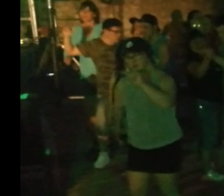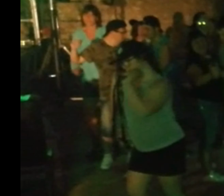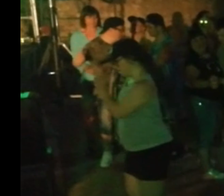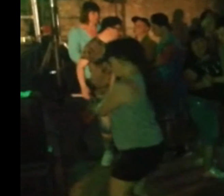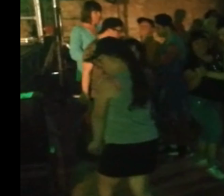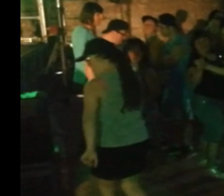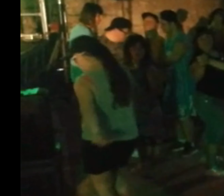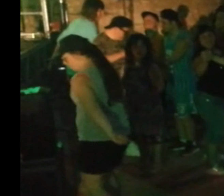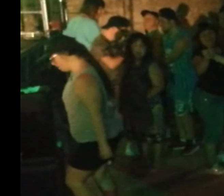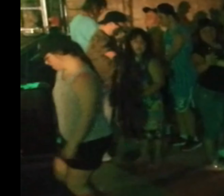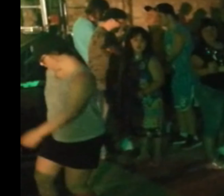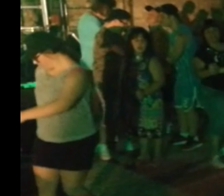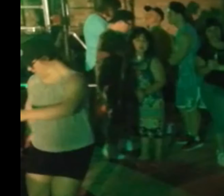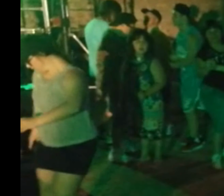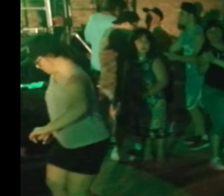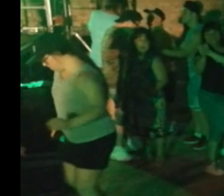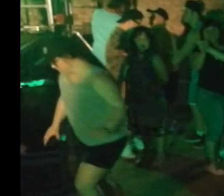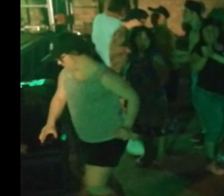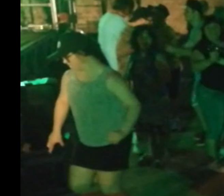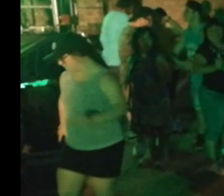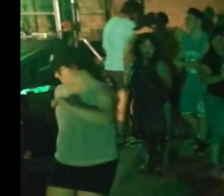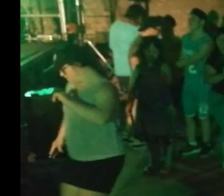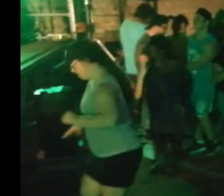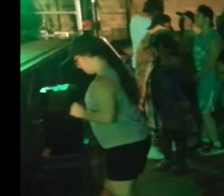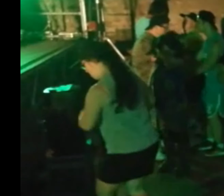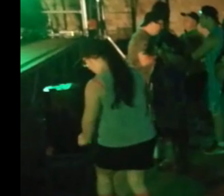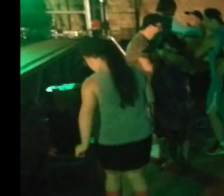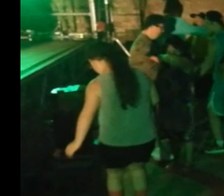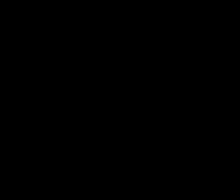Si tu mi stai a porto dopo lui non ci sono la gente, la domanda sono